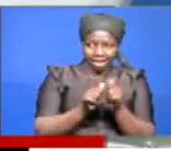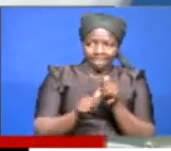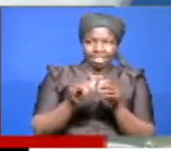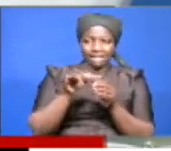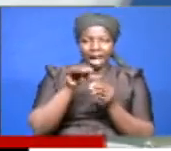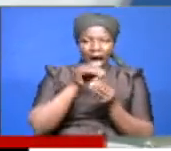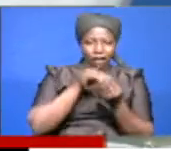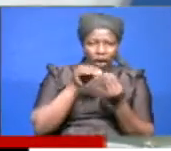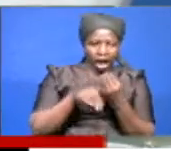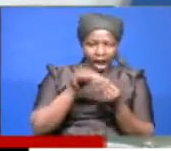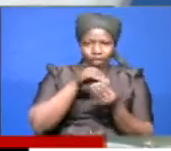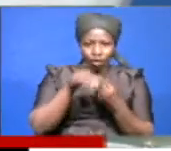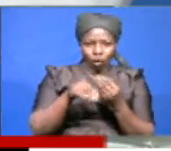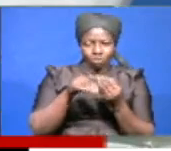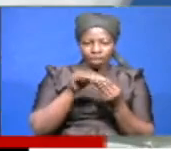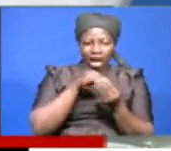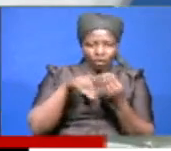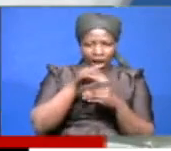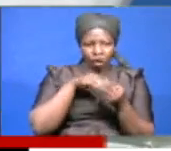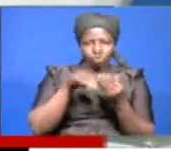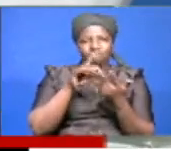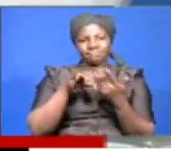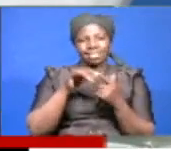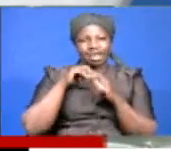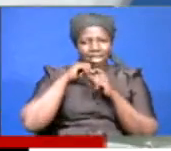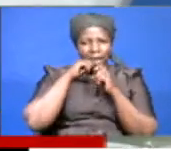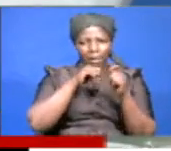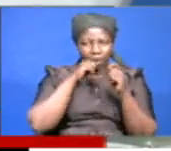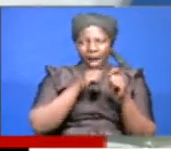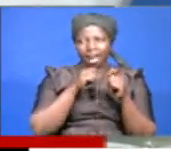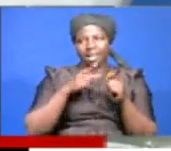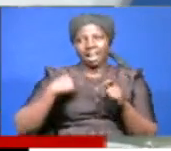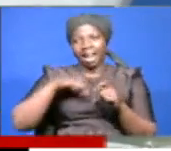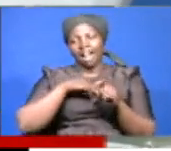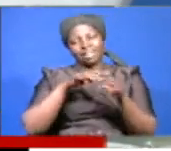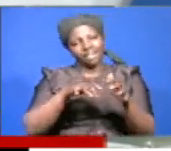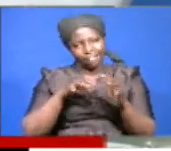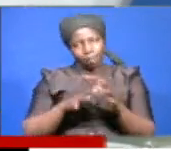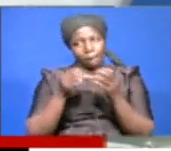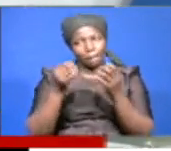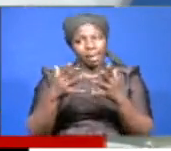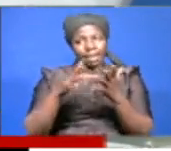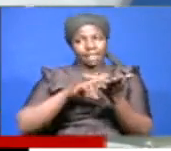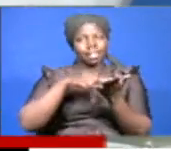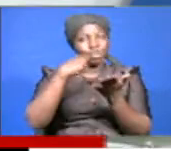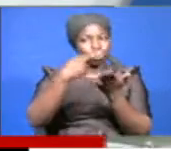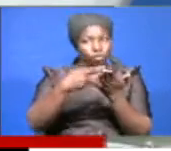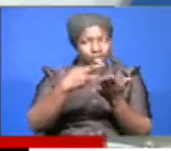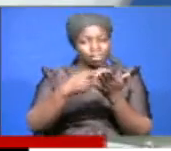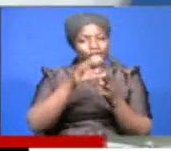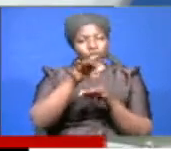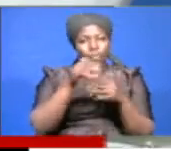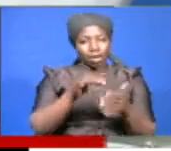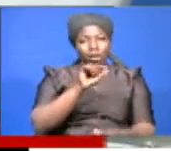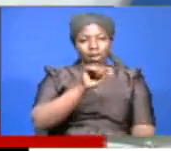miwa. Sisi ndio wakusaji wakulima hapo, resources mingi za kaunti ya Kisii zinatokanga Gucha. That's why mimi